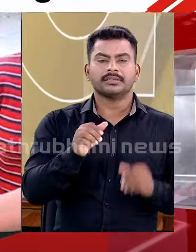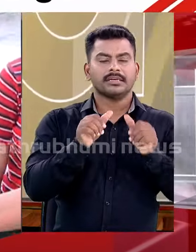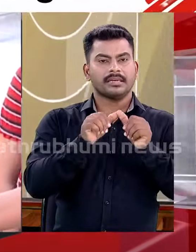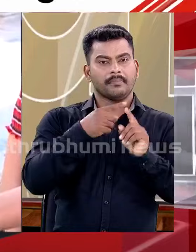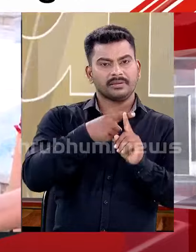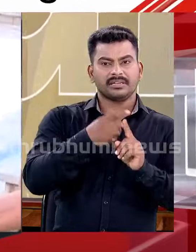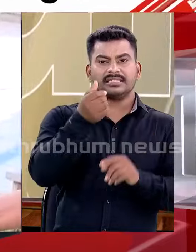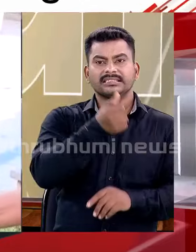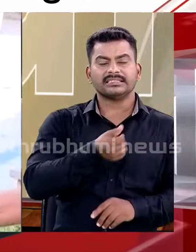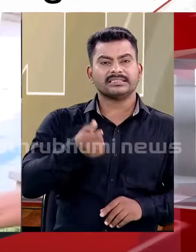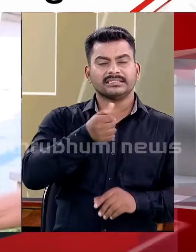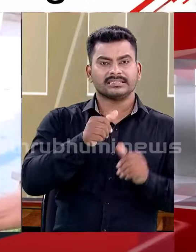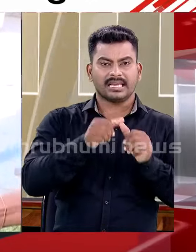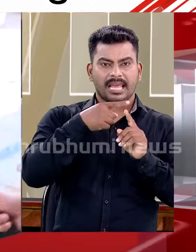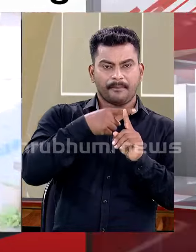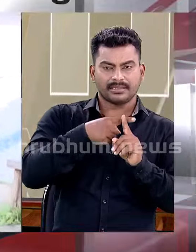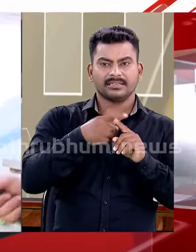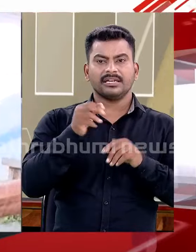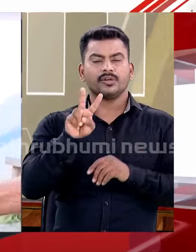6 A+, 2 A, പിന്നെ B+.